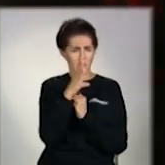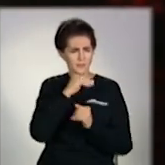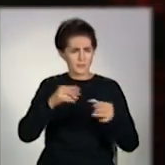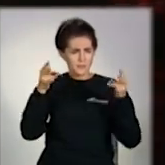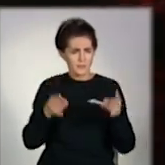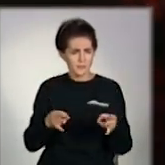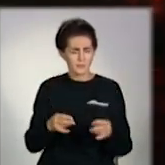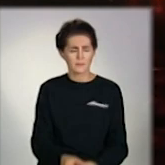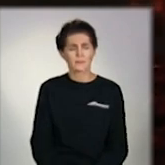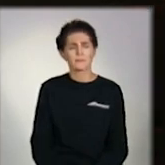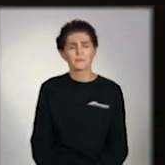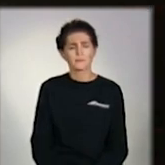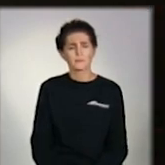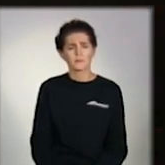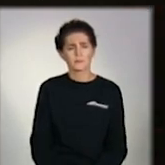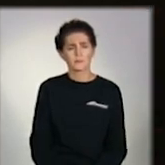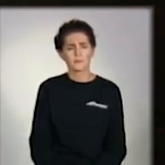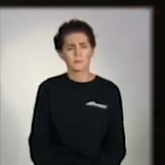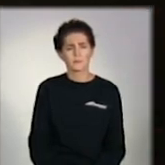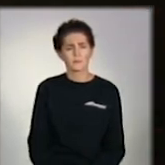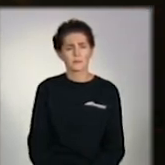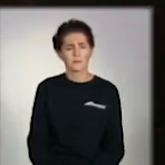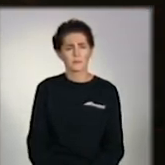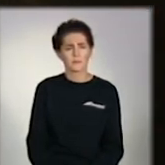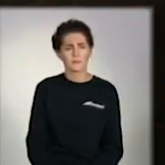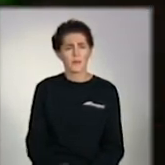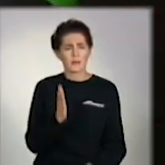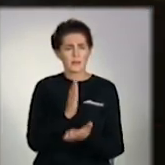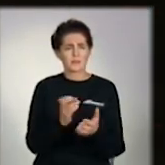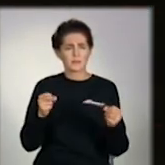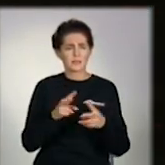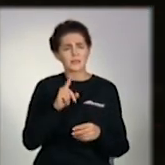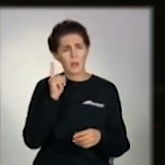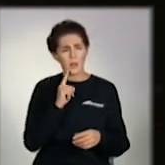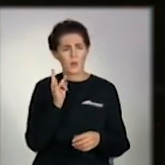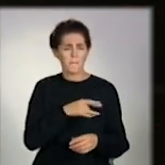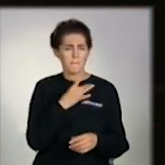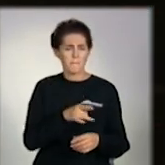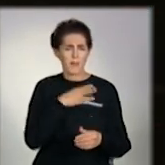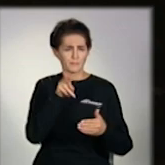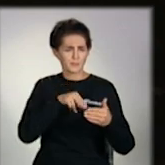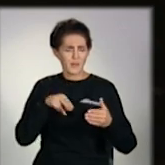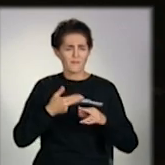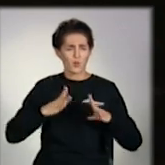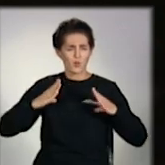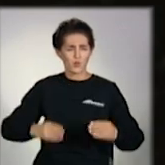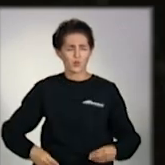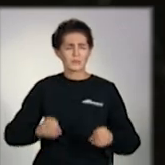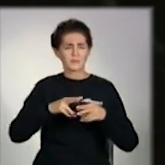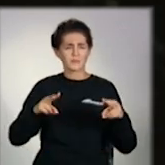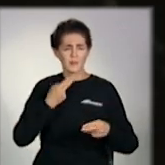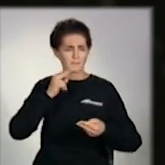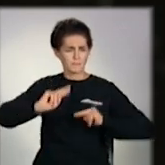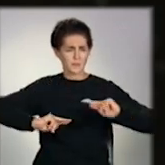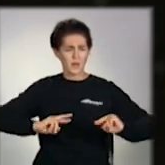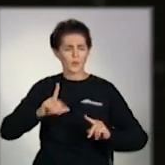Тут білі штати, тут зелені. Пан Сергій носить куртку зі спеціальними наліпками